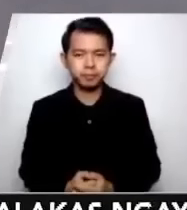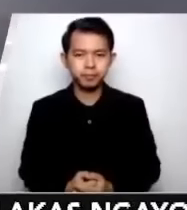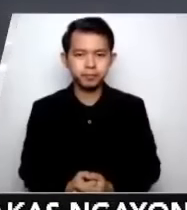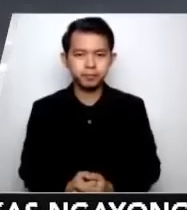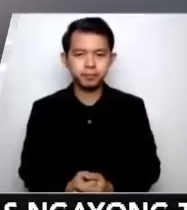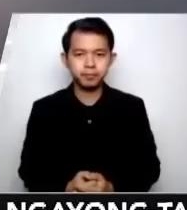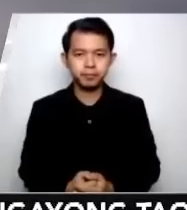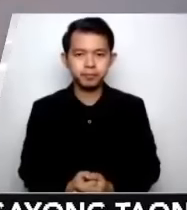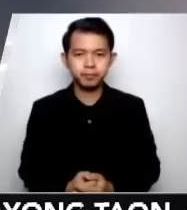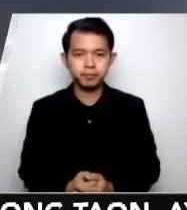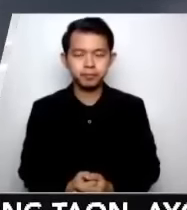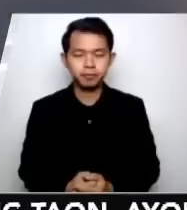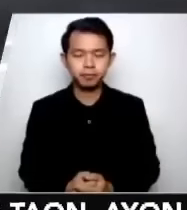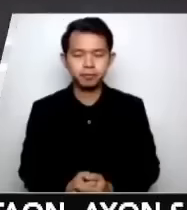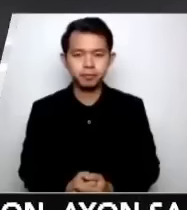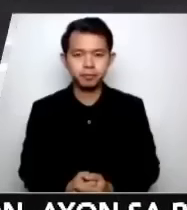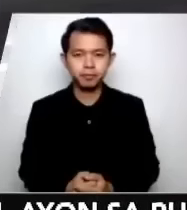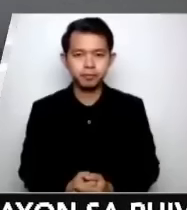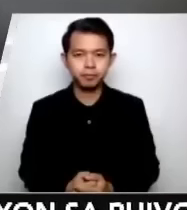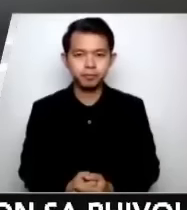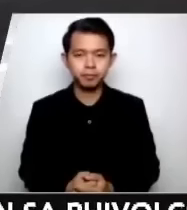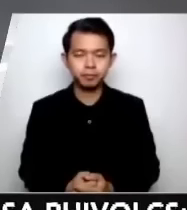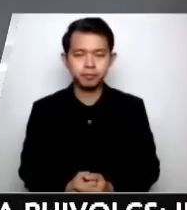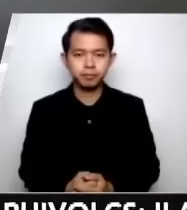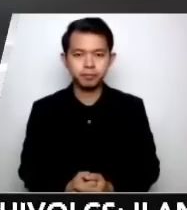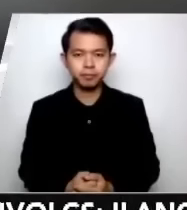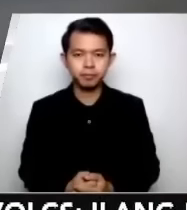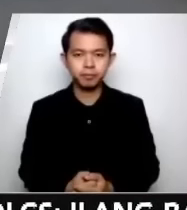Nakita ko yung bukid na taas. Ang kunin ako. Walang...